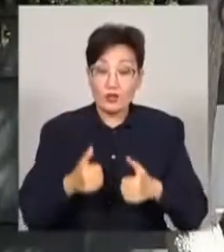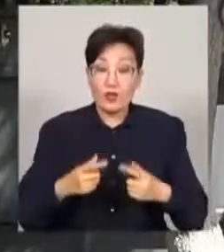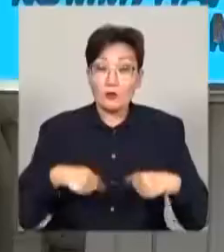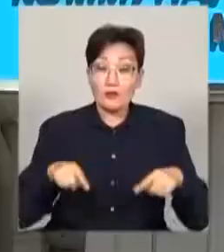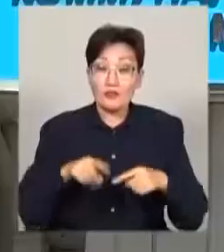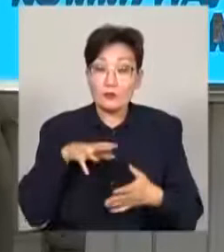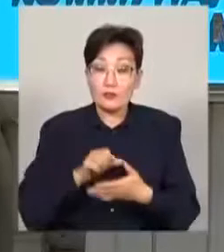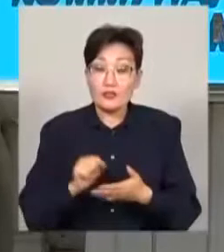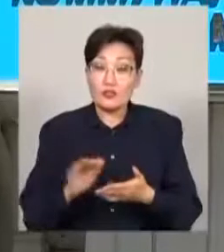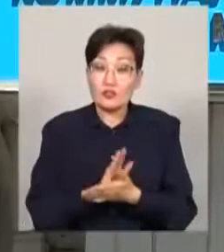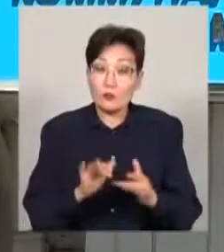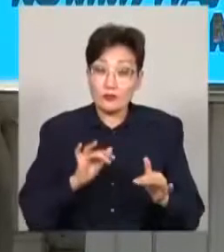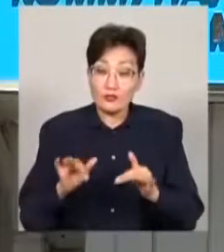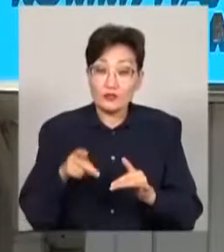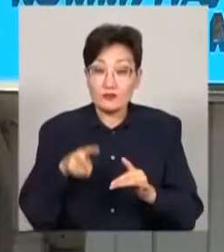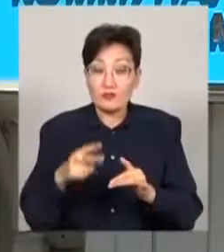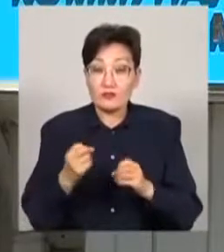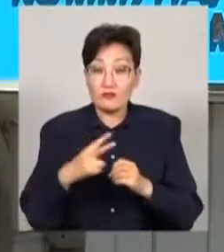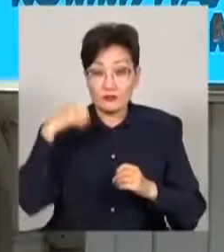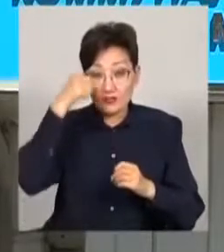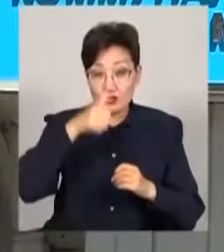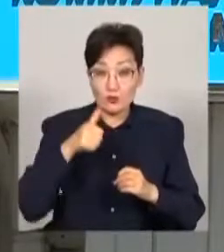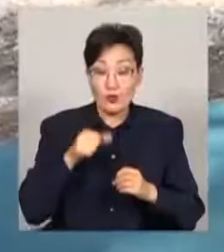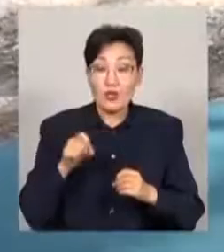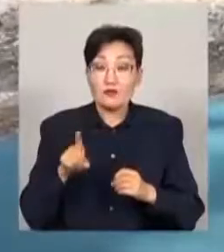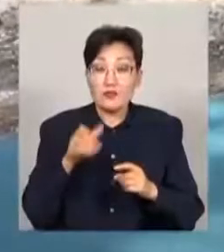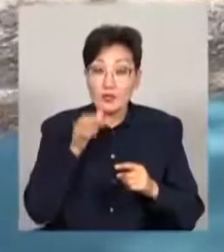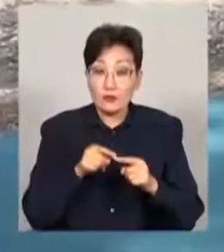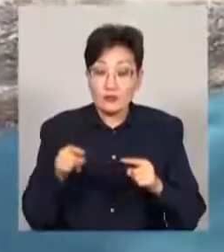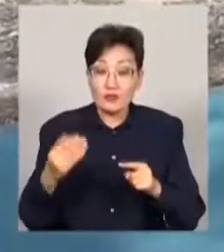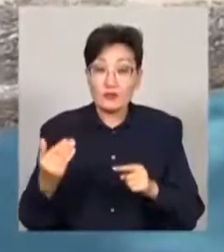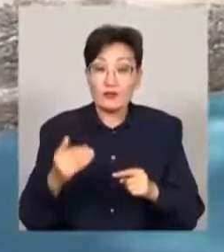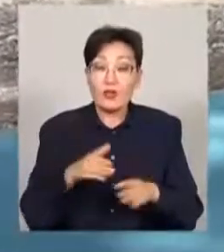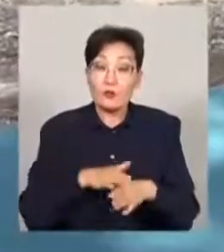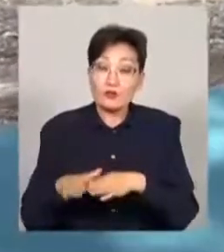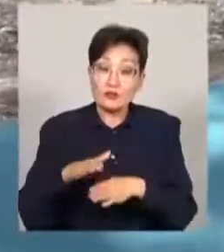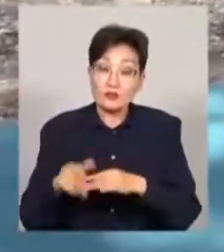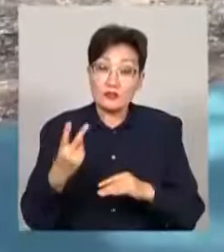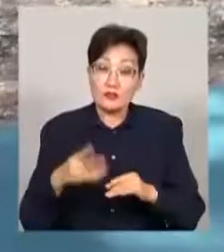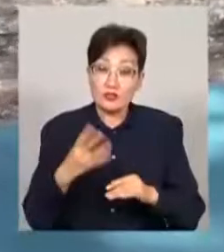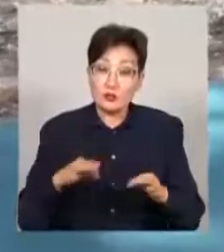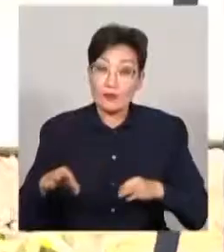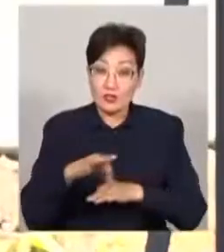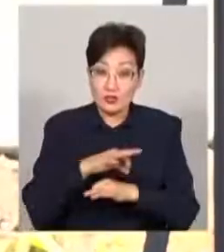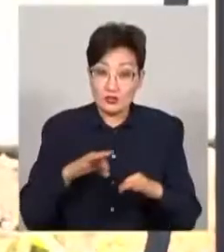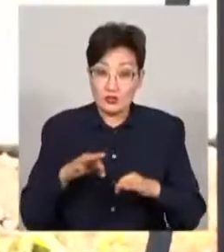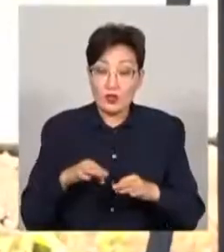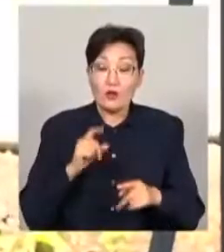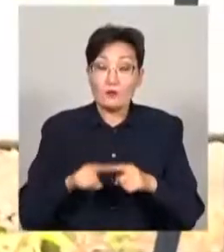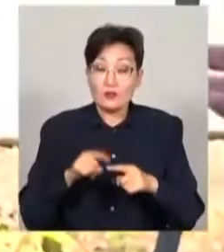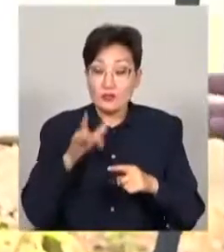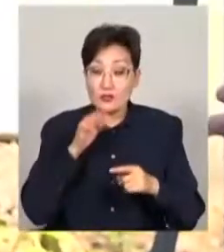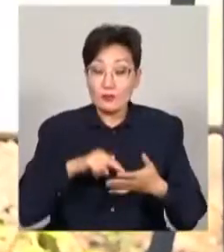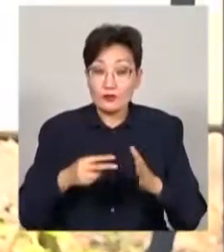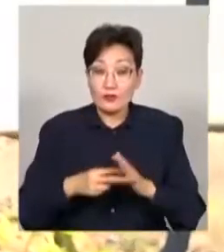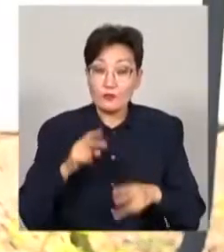Организация занимается благотворительностью с 2012 года. За это время они реализовали 24 проекта. В ближайшее время